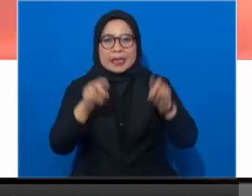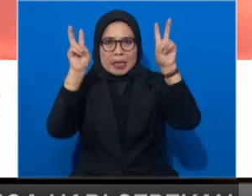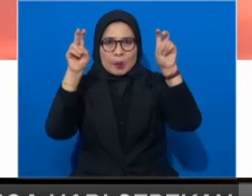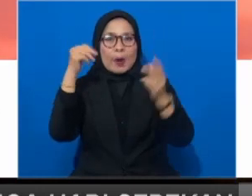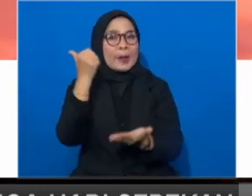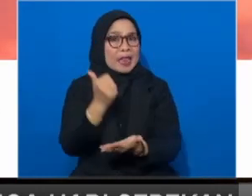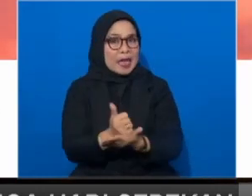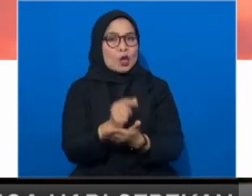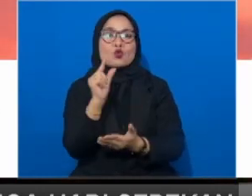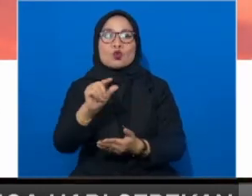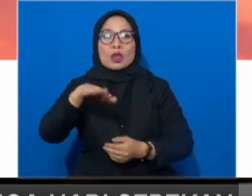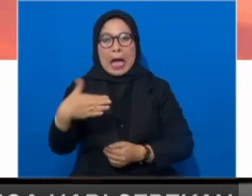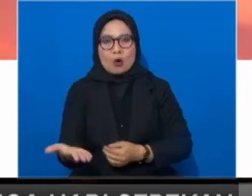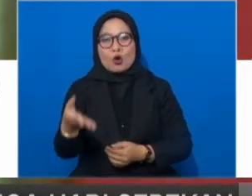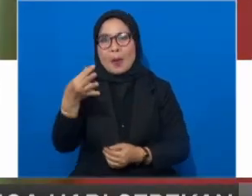untuk tahun yang baru.